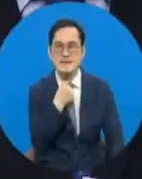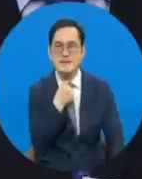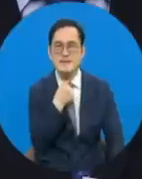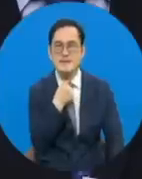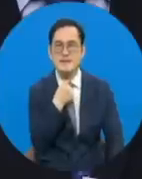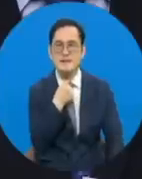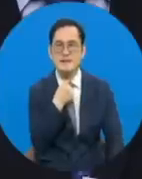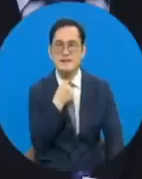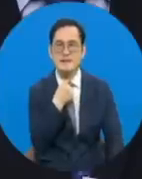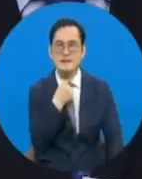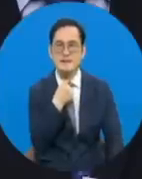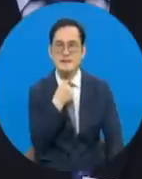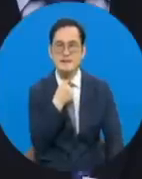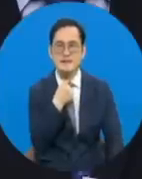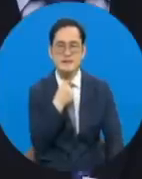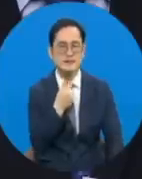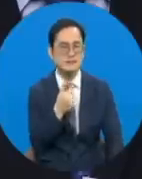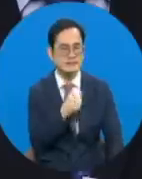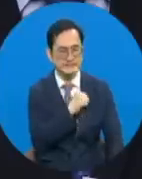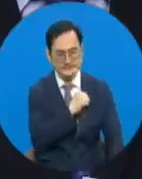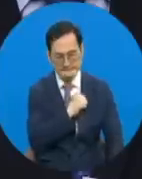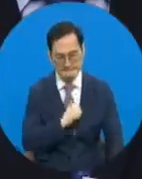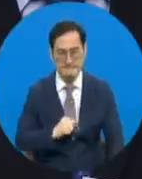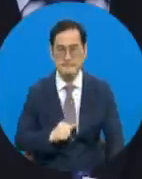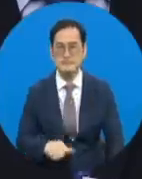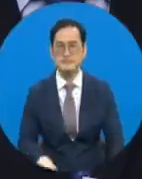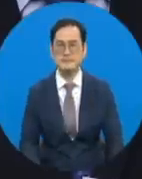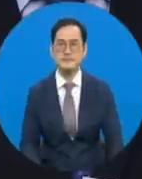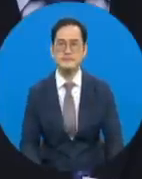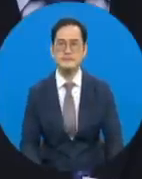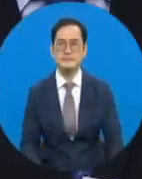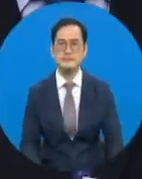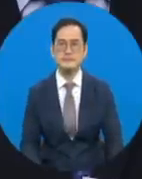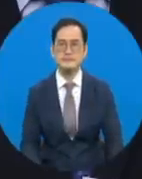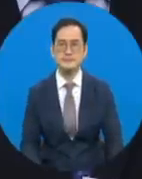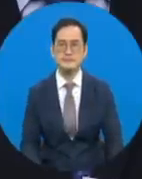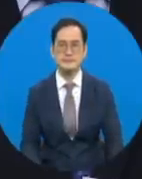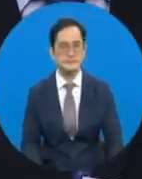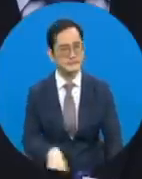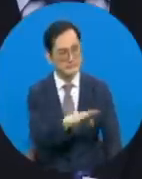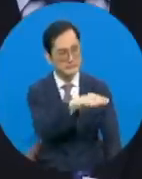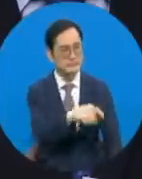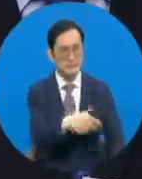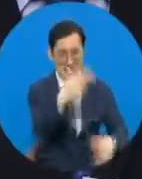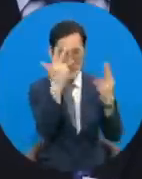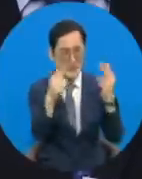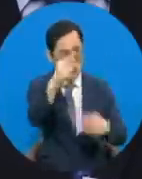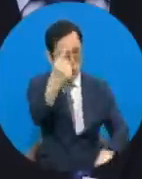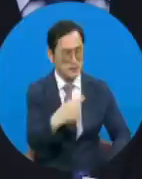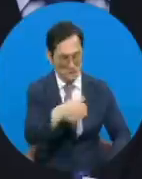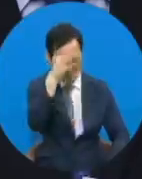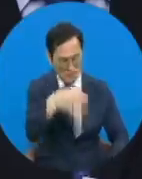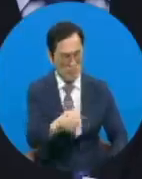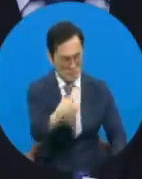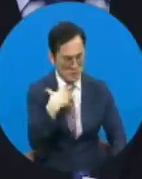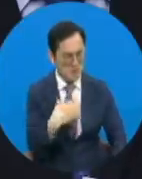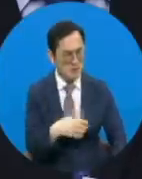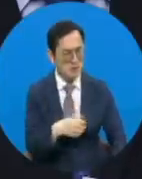싶었다. 그렇다면 참았다는 거죠. 이 대표의 사과를 요구하고 재발 방지 대책 등을